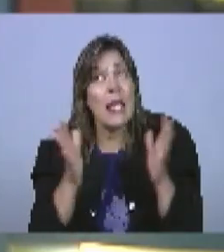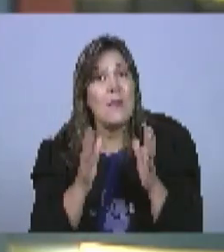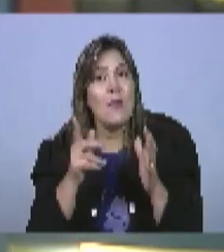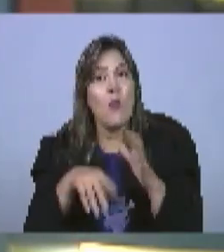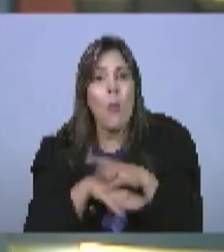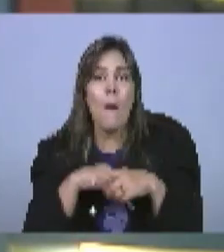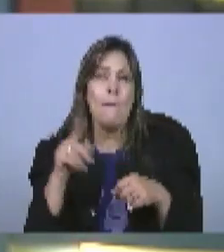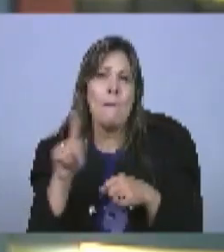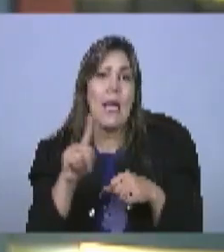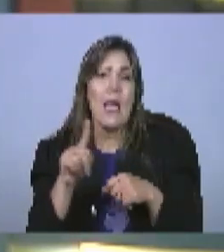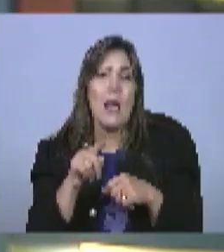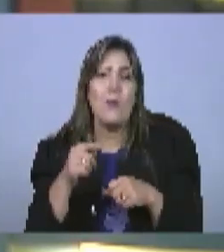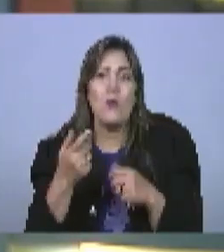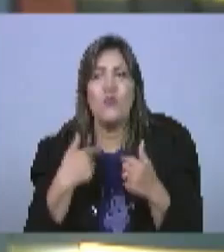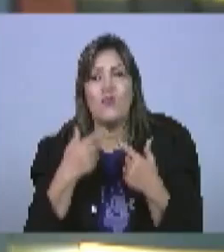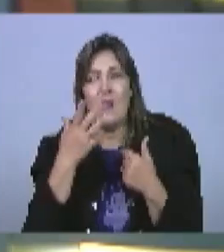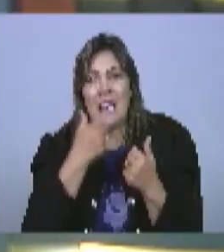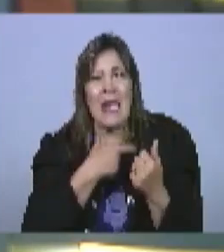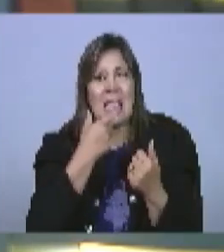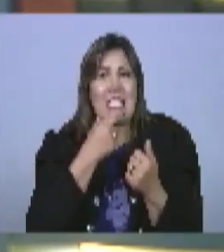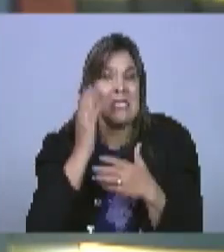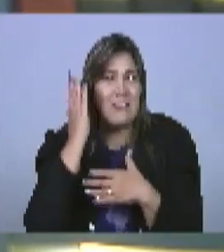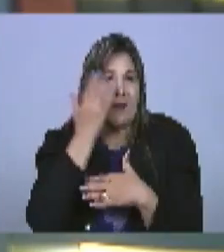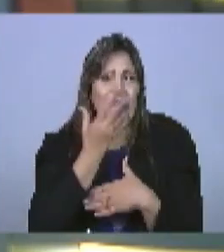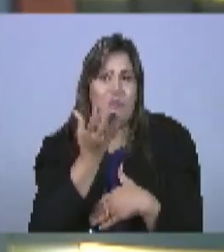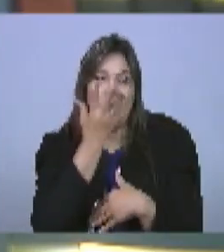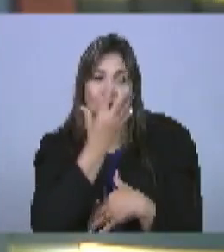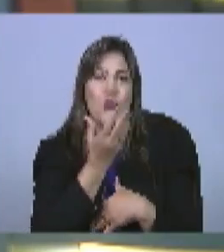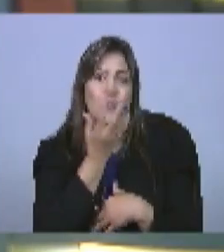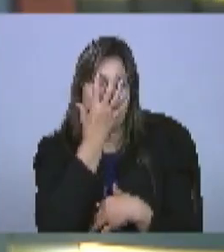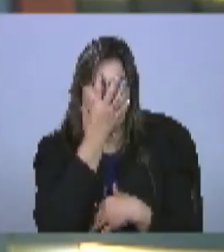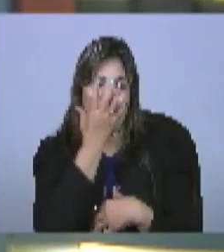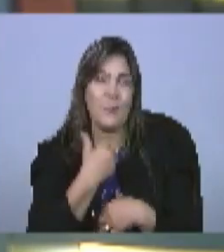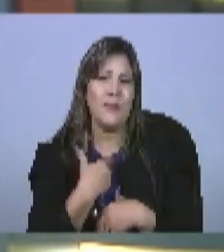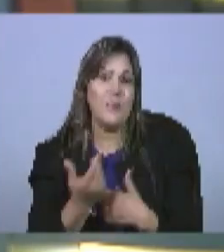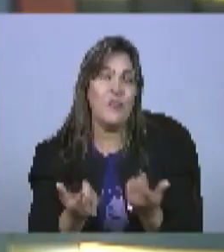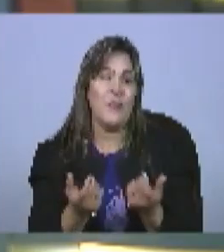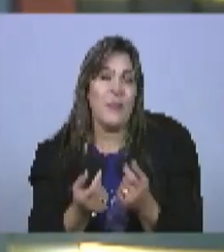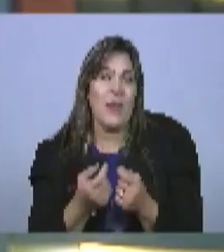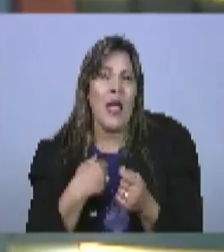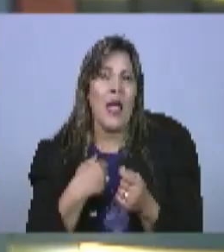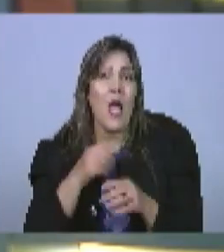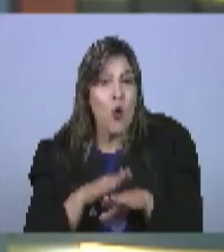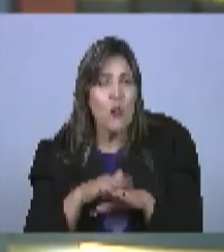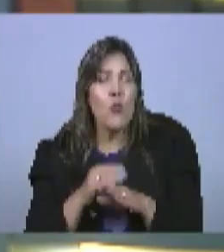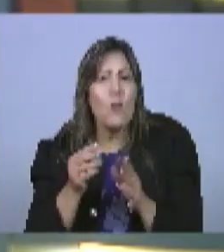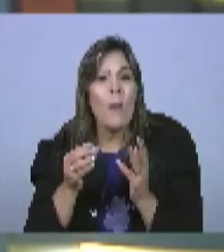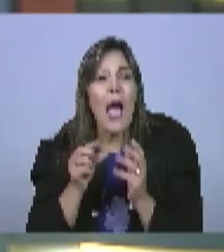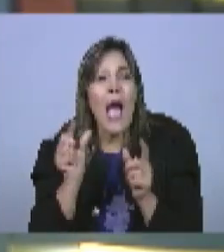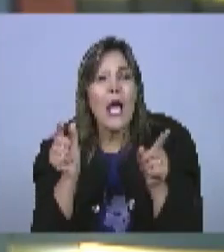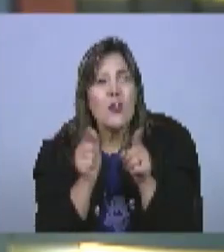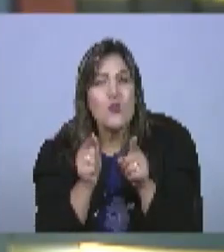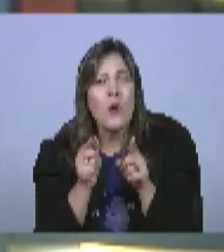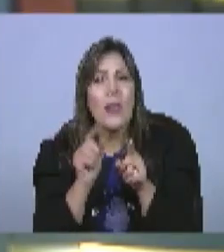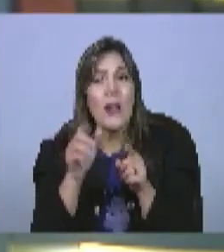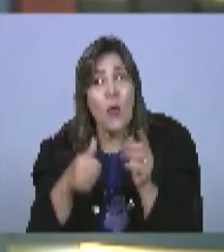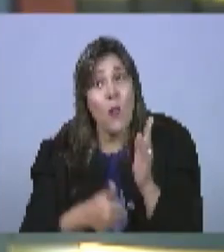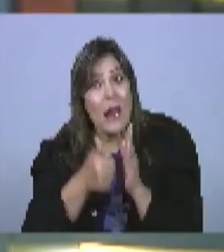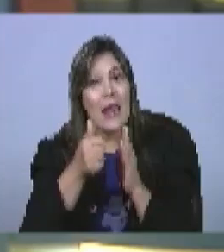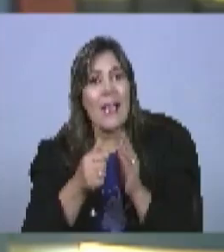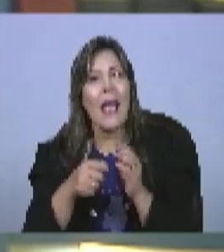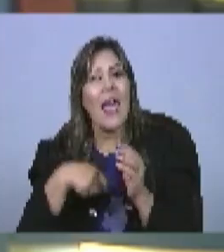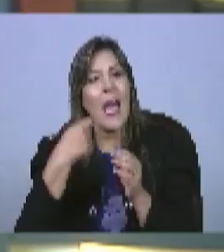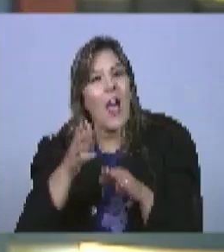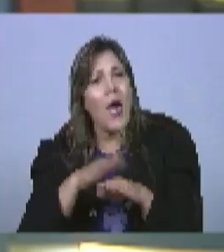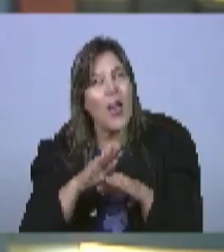يعملوش فيغزو مشكله كبيره اطلب منه حاجات صغيره لما ينجح فيها نكبر شويه